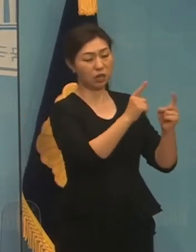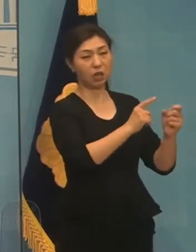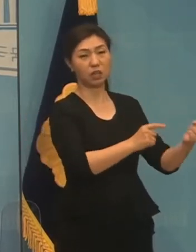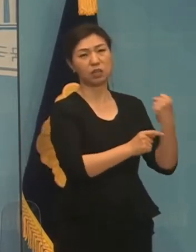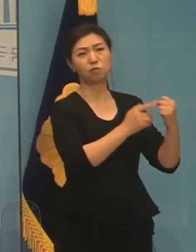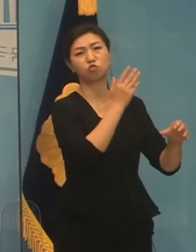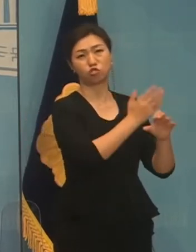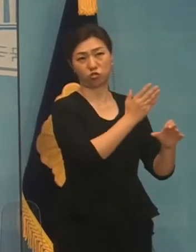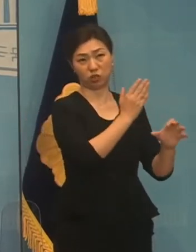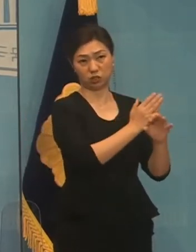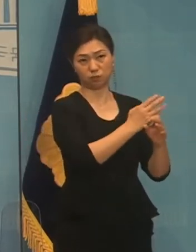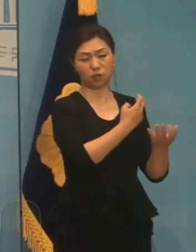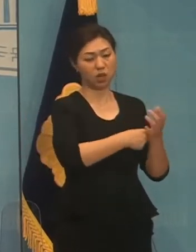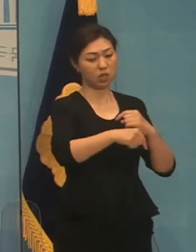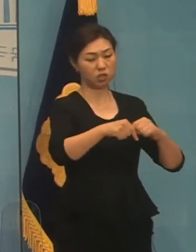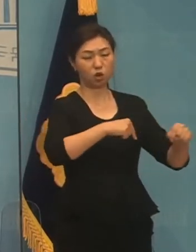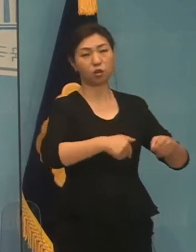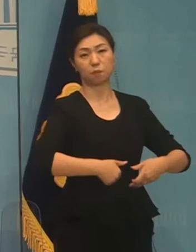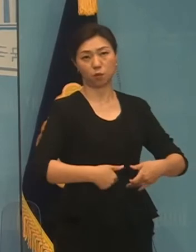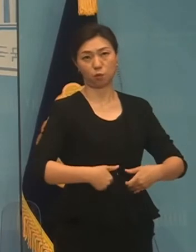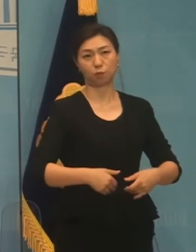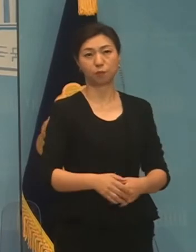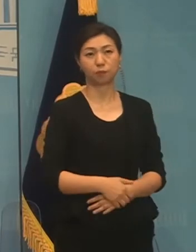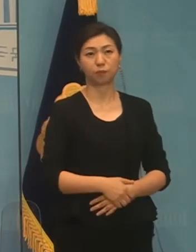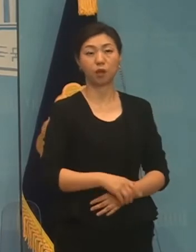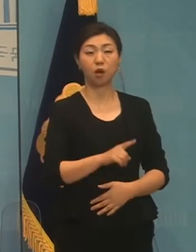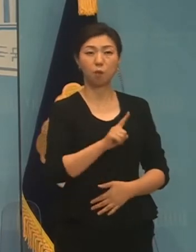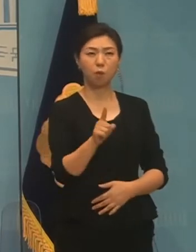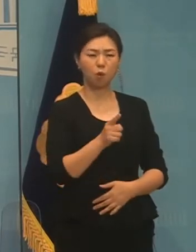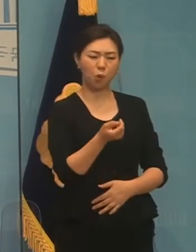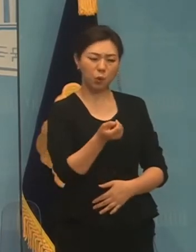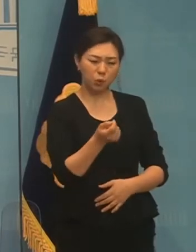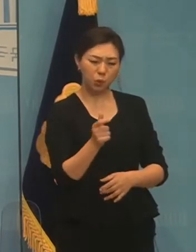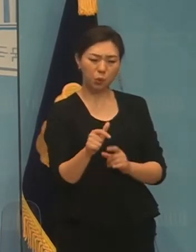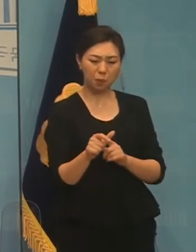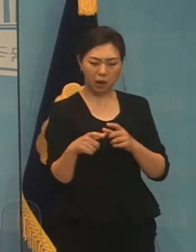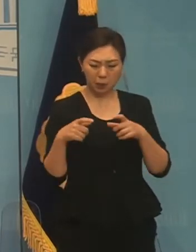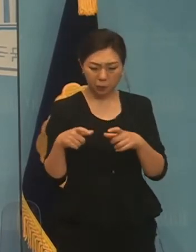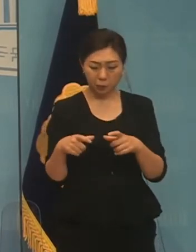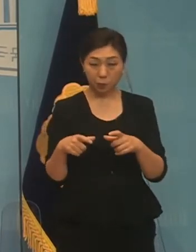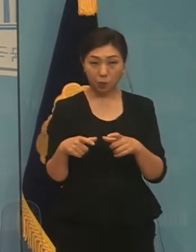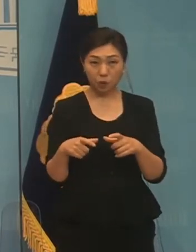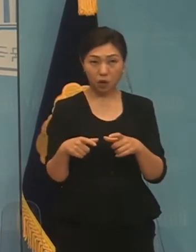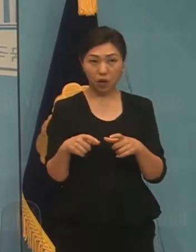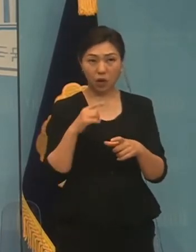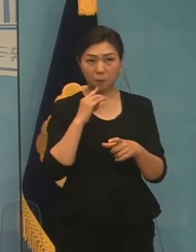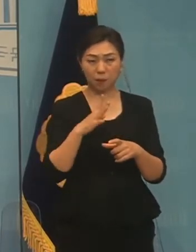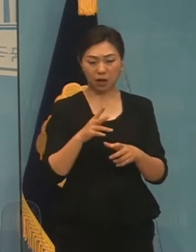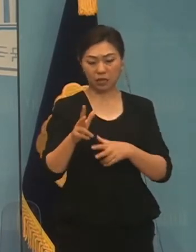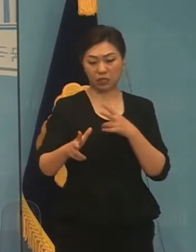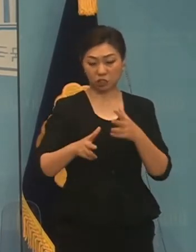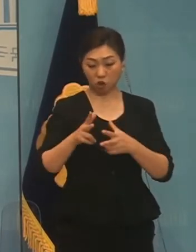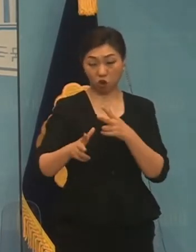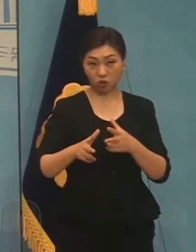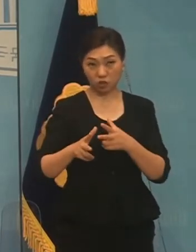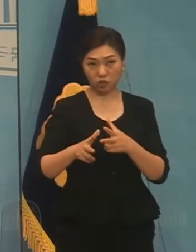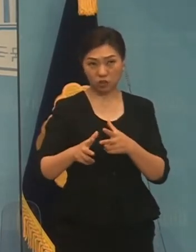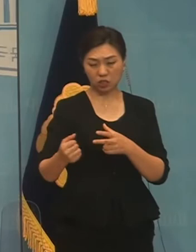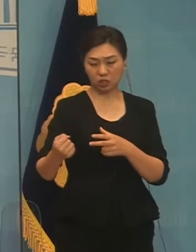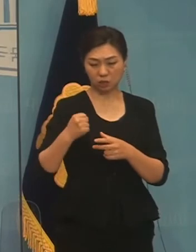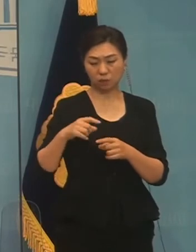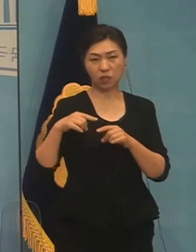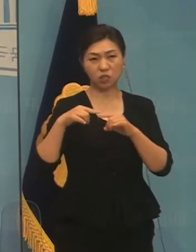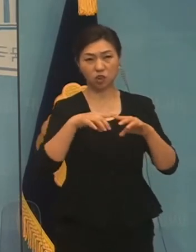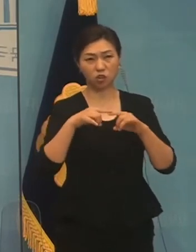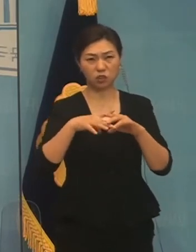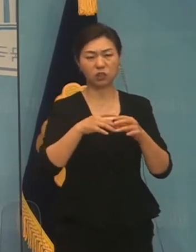중심의 정책은 소규모의 변동성이 높은 분산형 전원 정책이 뒤따라갑니다. 출력